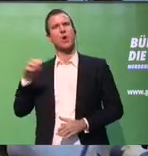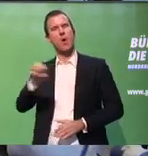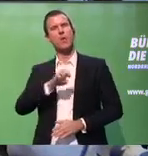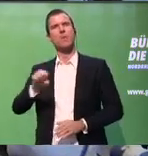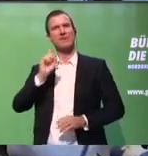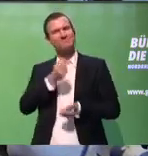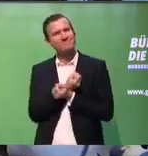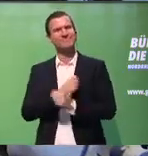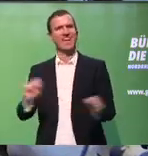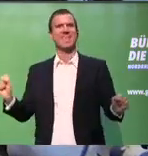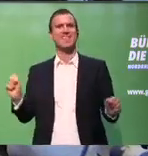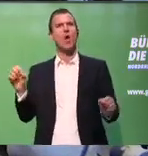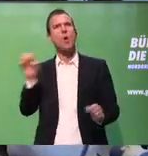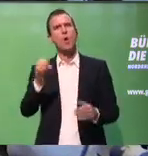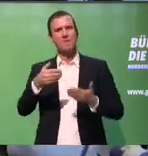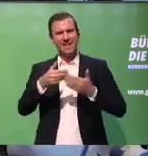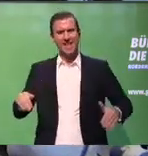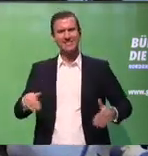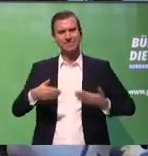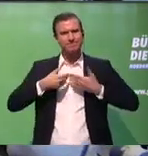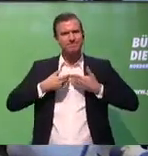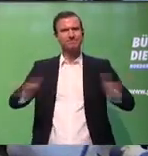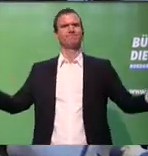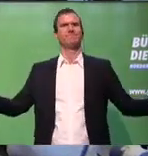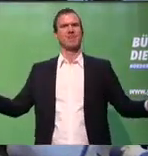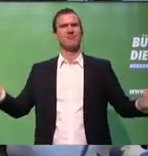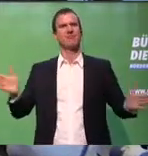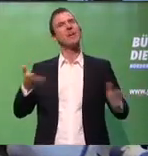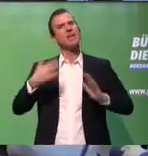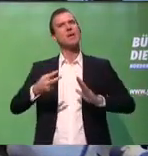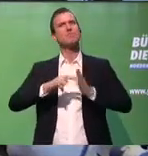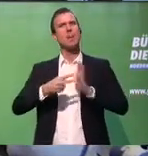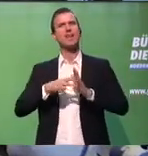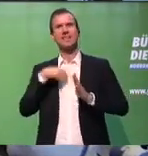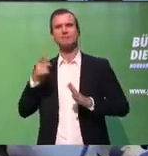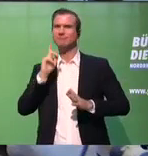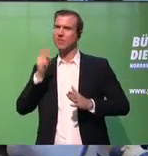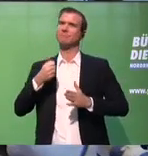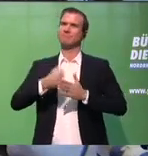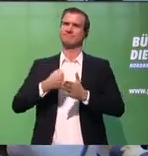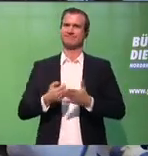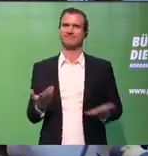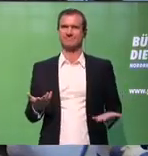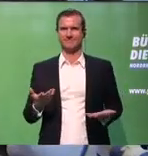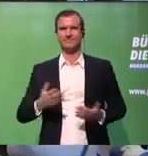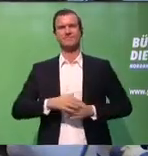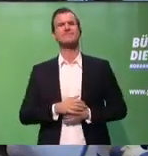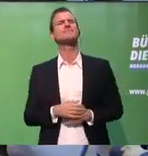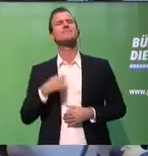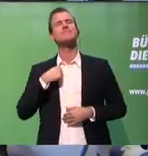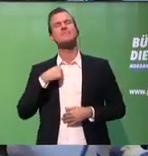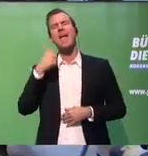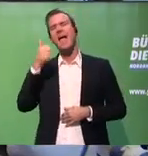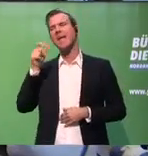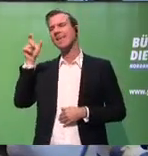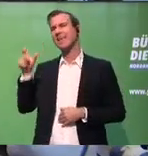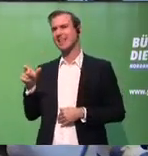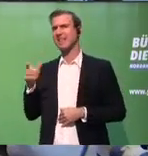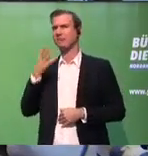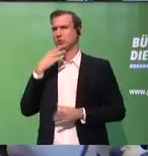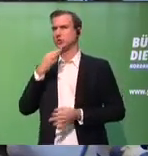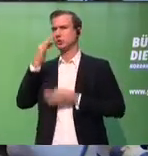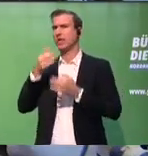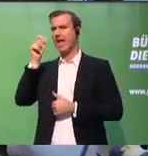Europa und Europas Grenzen und die entsprechende Politik politisch eintreten. Wir haben eine Wortmeldung